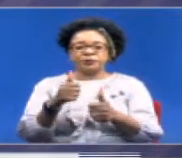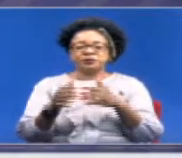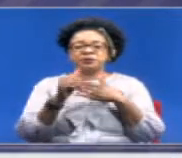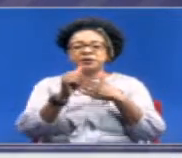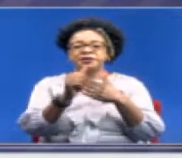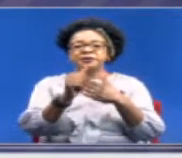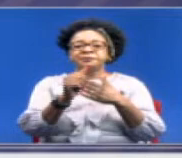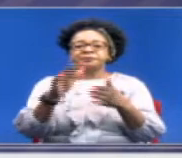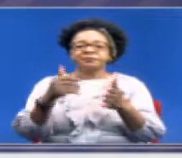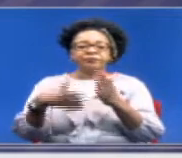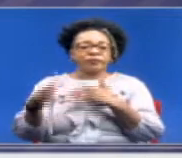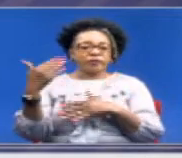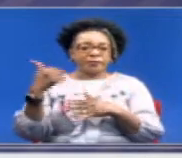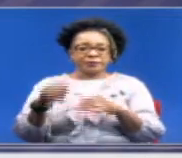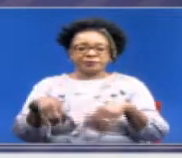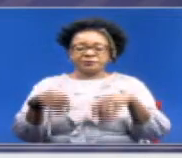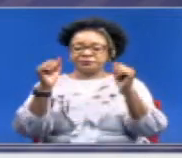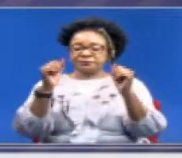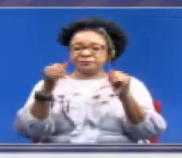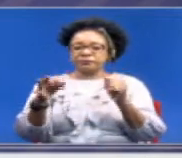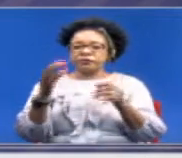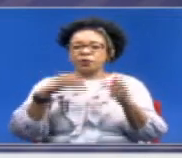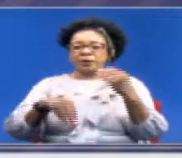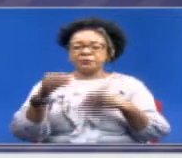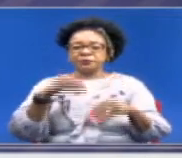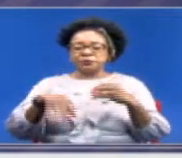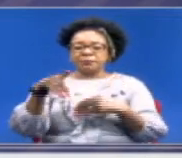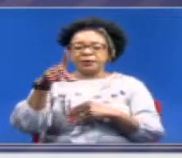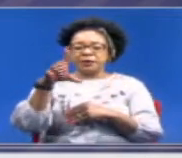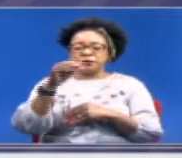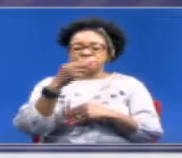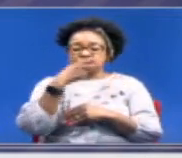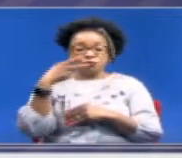mwenyekiti wa tume ya kupambana na ufisadi nchini PLO Lumumba na mwenyekiti wa chama cha Jita